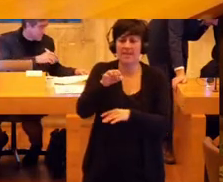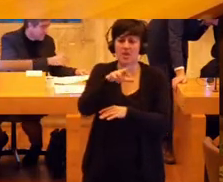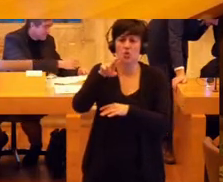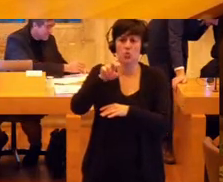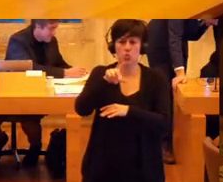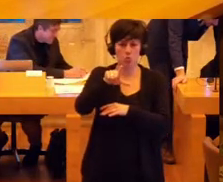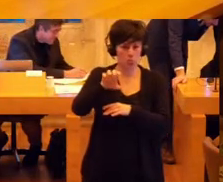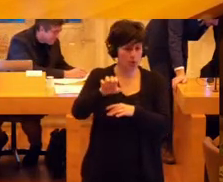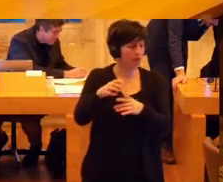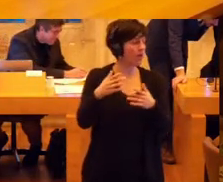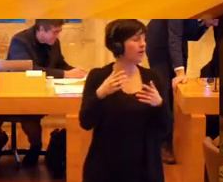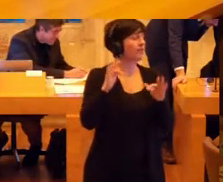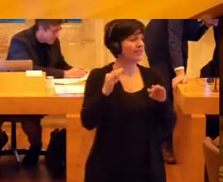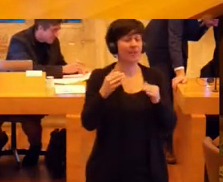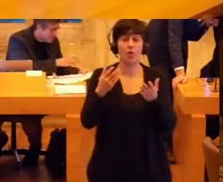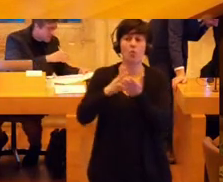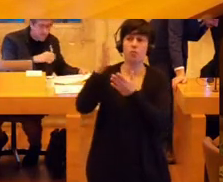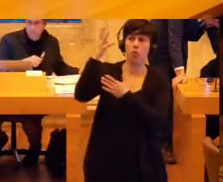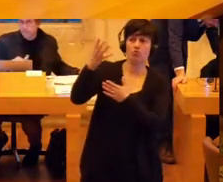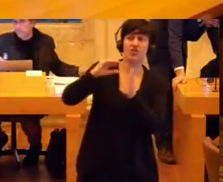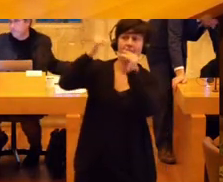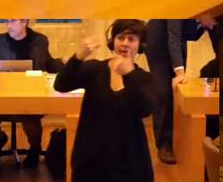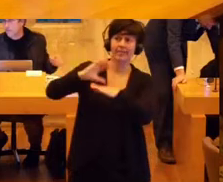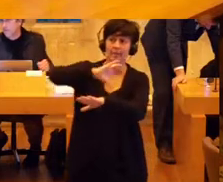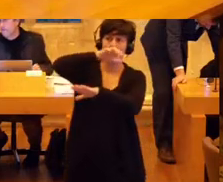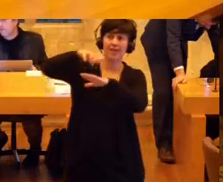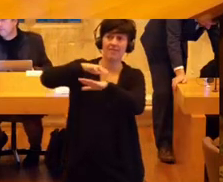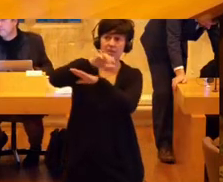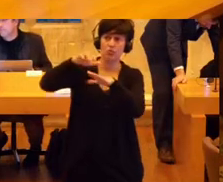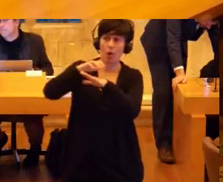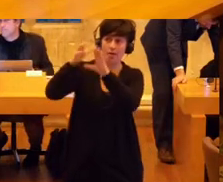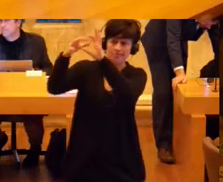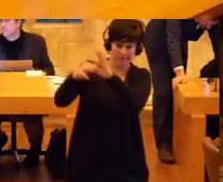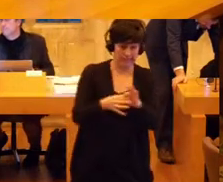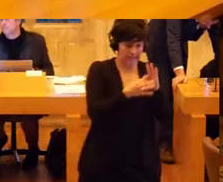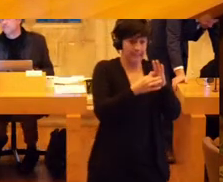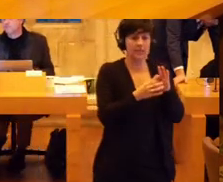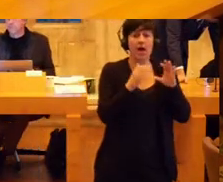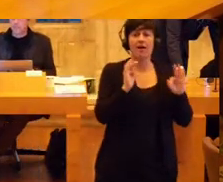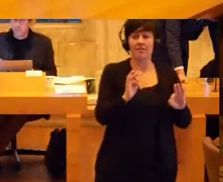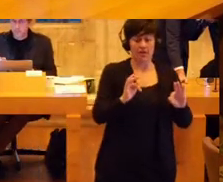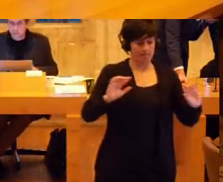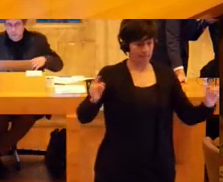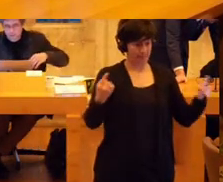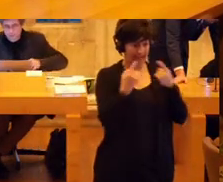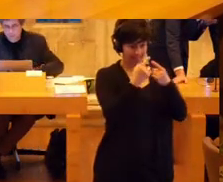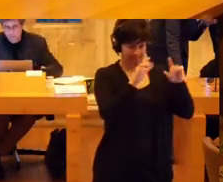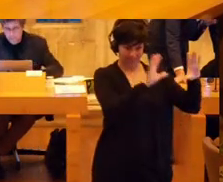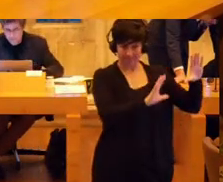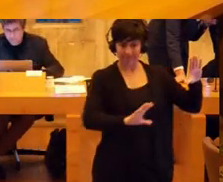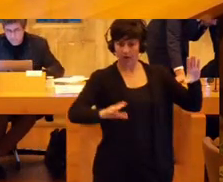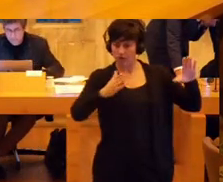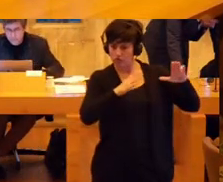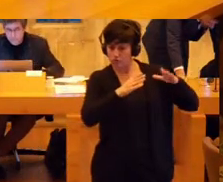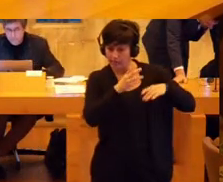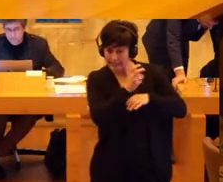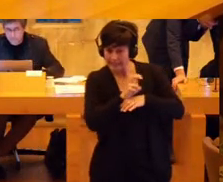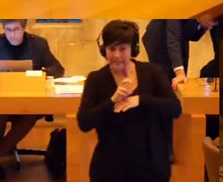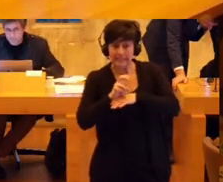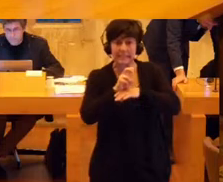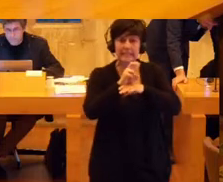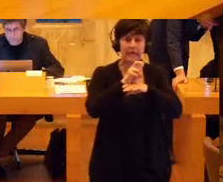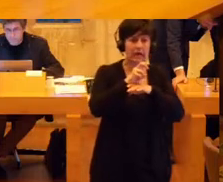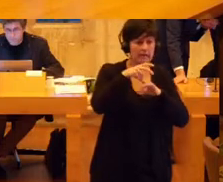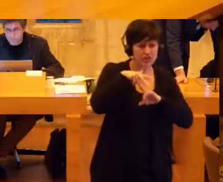au projet d'arrêté préfectoral et de cartographie associant la délimitation des zones à risque avec présence de